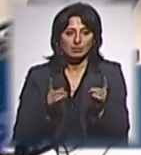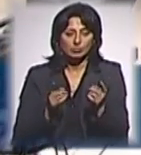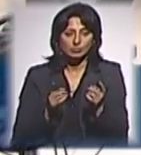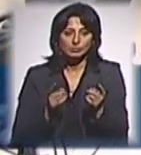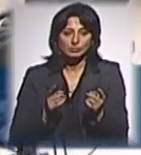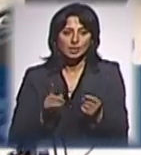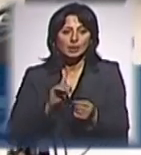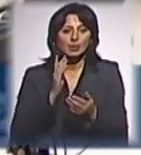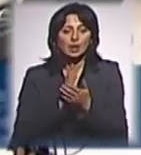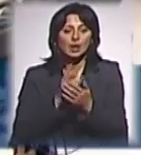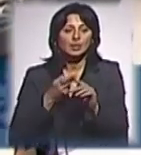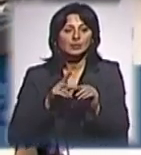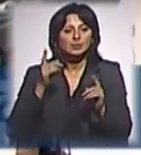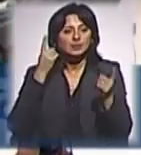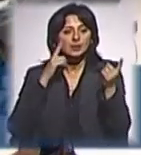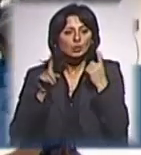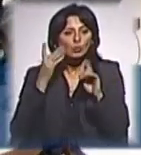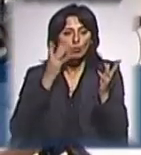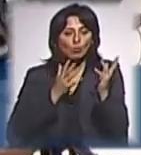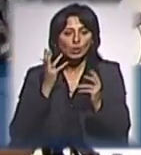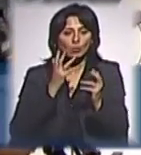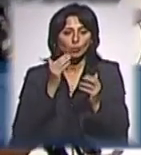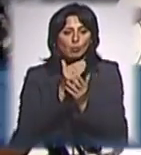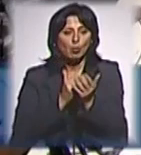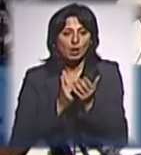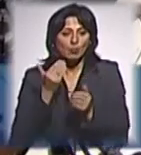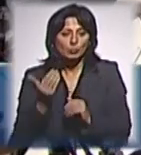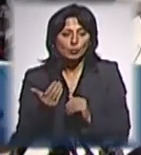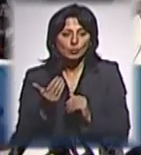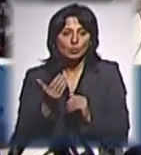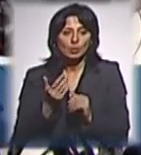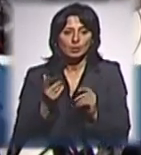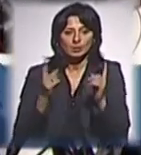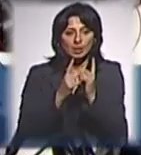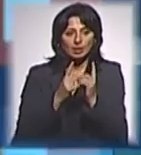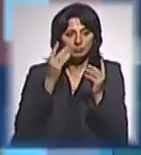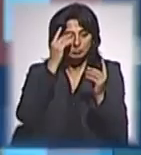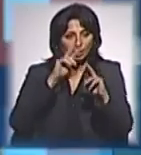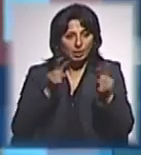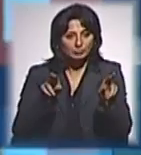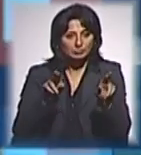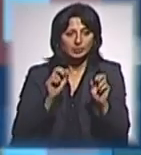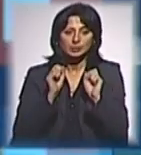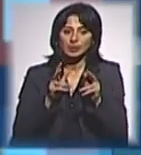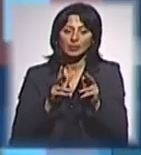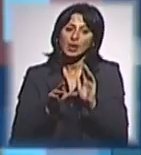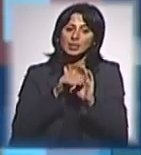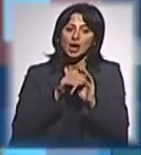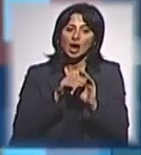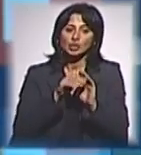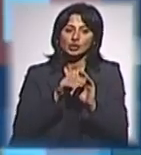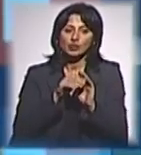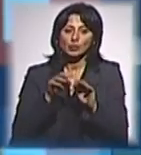და რა არის ეს რაღაც იდეოლოგიურ პროგრამული თანხვედრა თუ უფრო მაინც